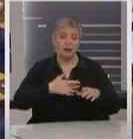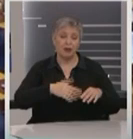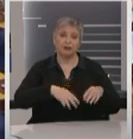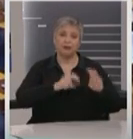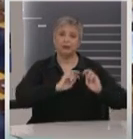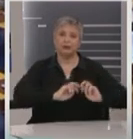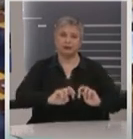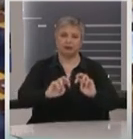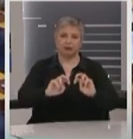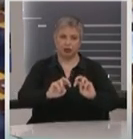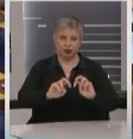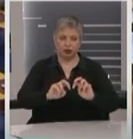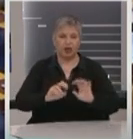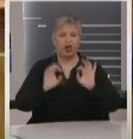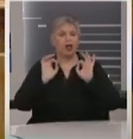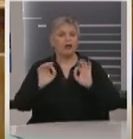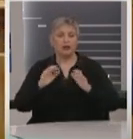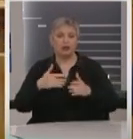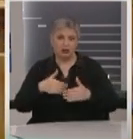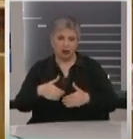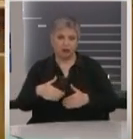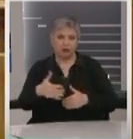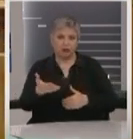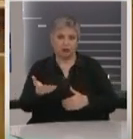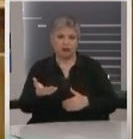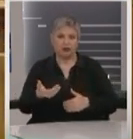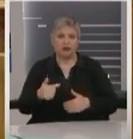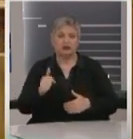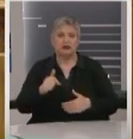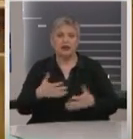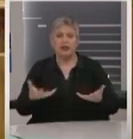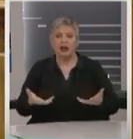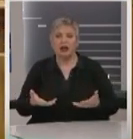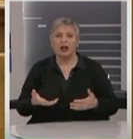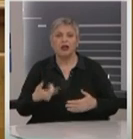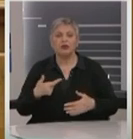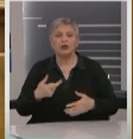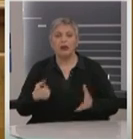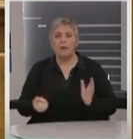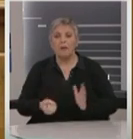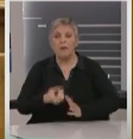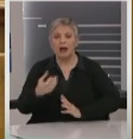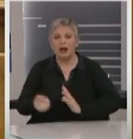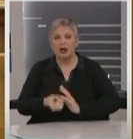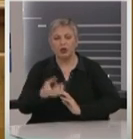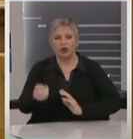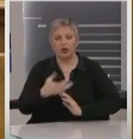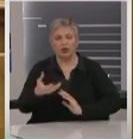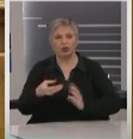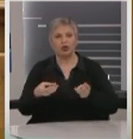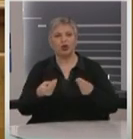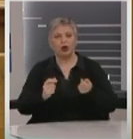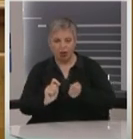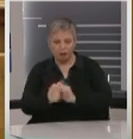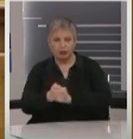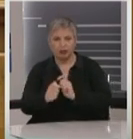βεβαίως η χώρα έχει μπροστά της τη μεγάλη πρόκληση, την πρόκληση των προκλήσεων, γι' αυτό που ονομάζουμε παραγωγική ανασυγκρότηση.